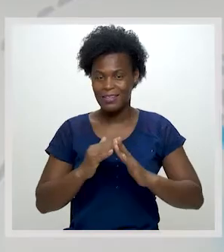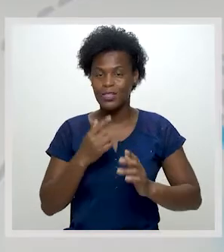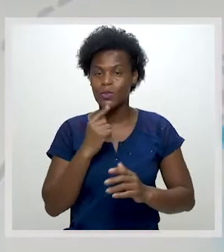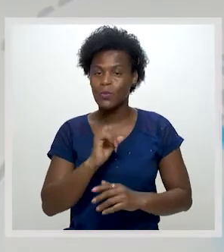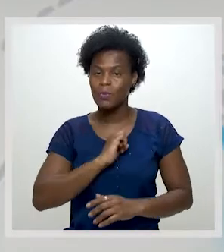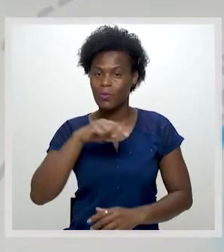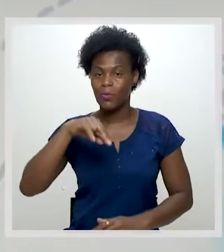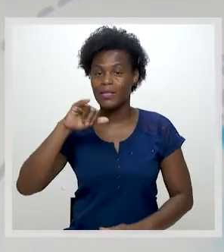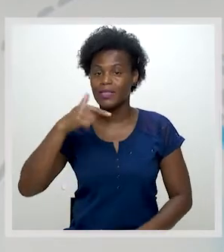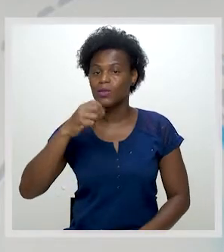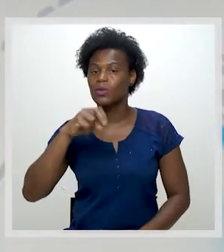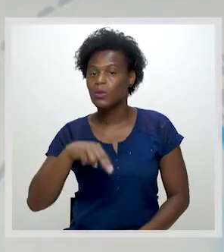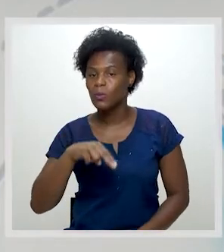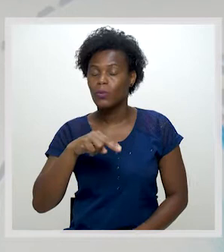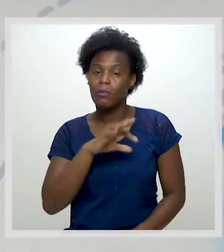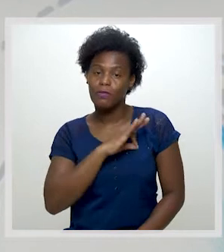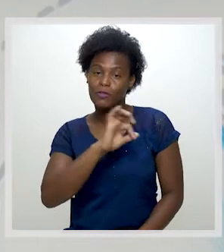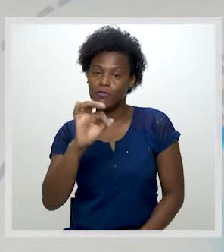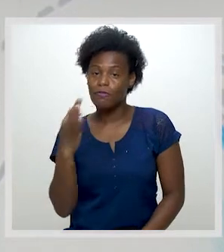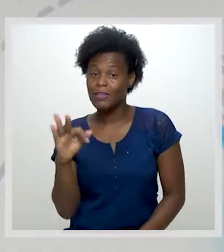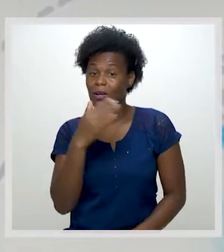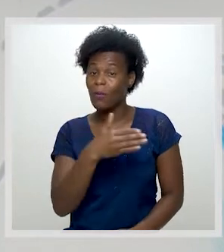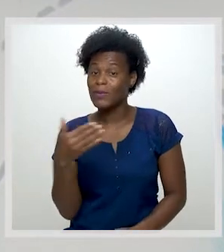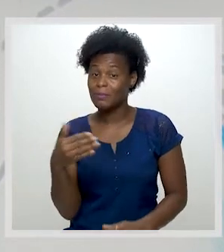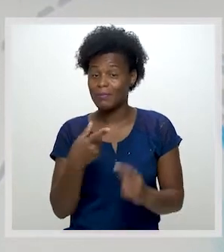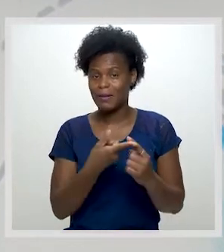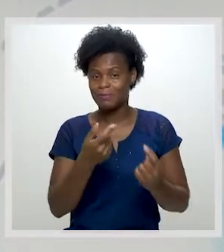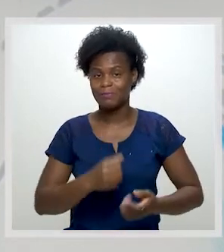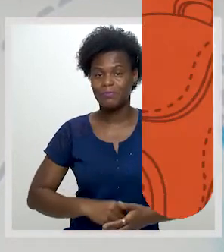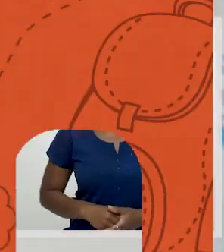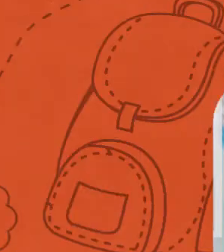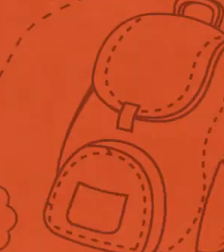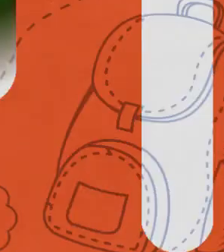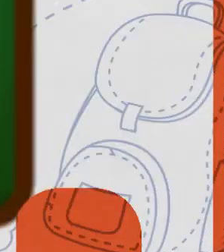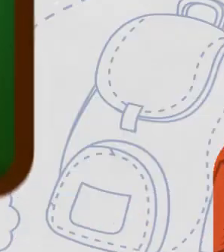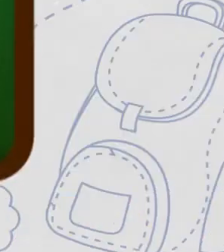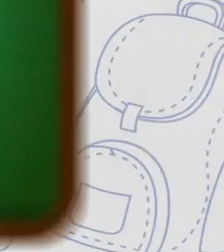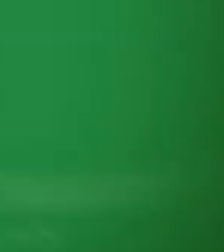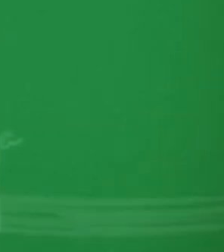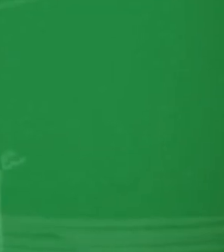Je suis Nilton Fernandes dos Santos, votre professeur de français de la 11e année.